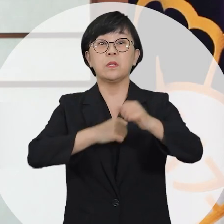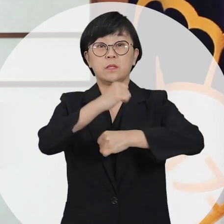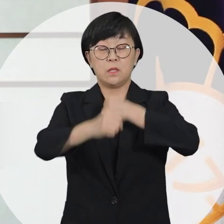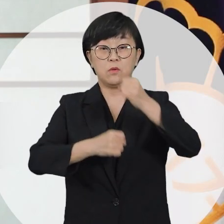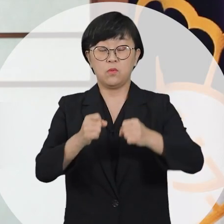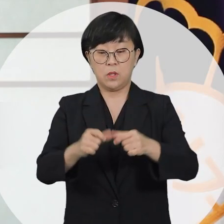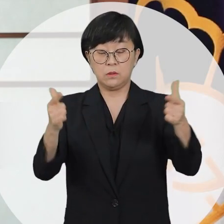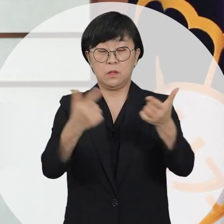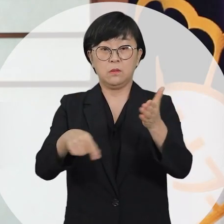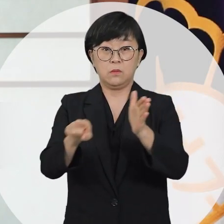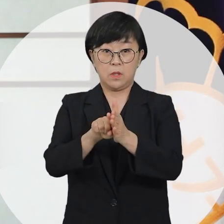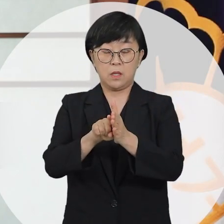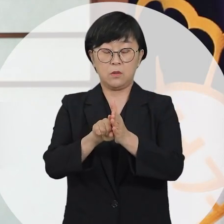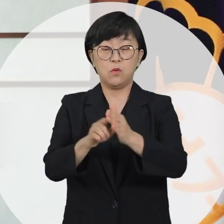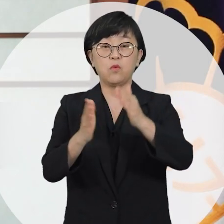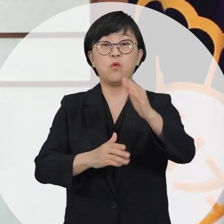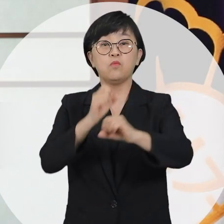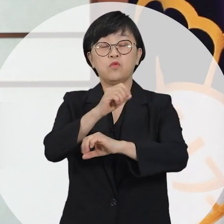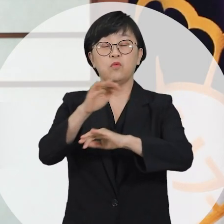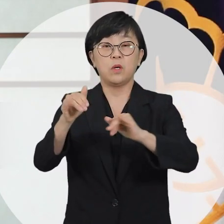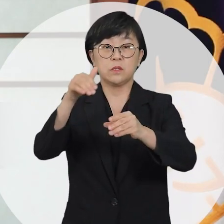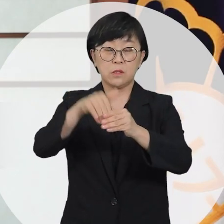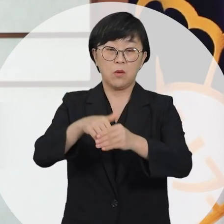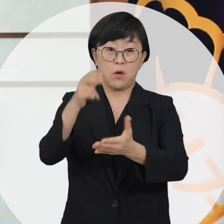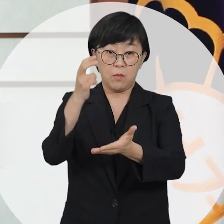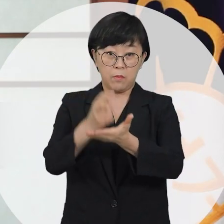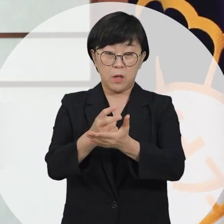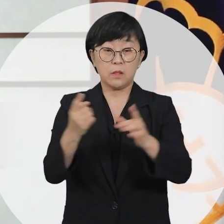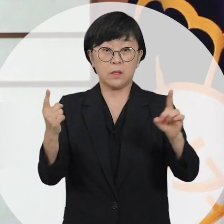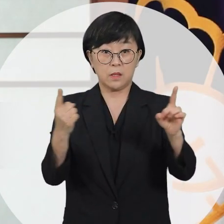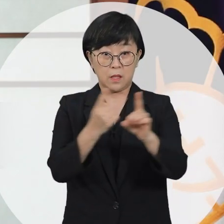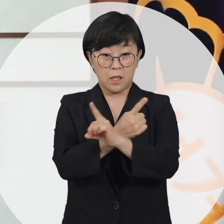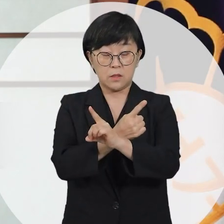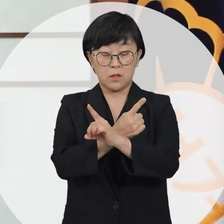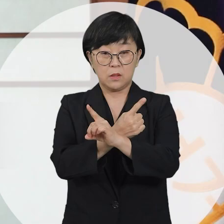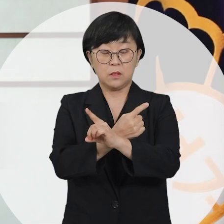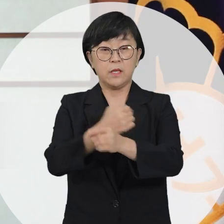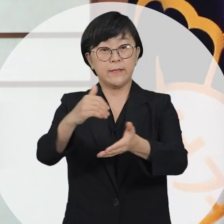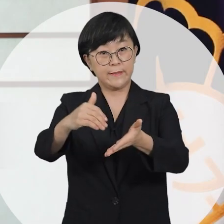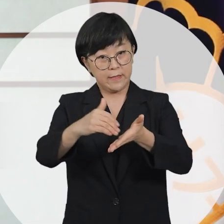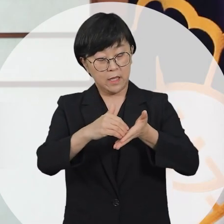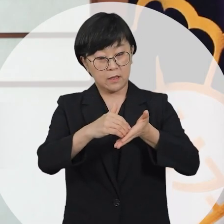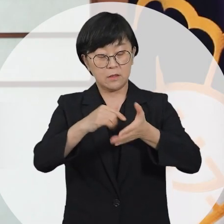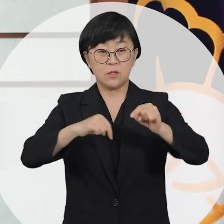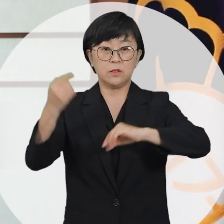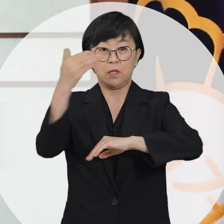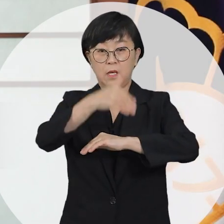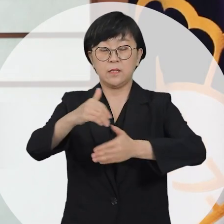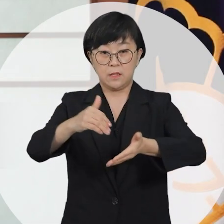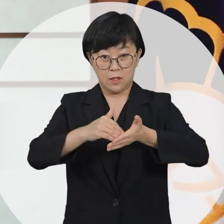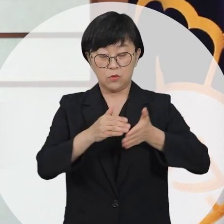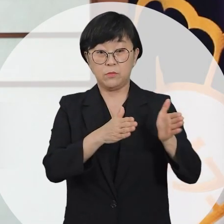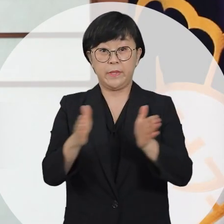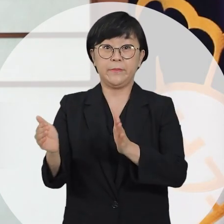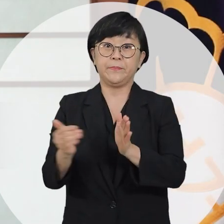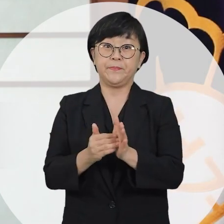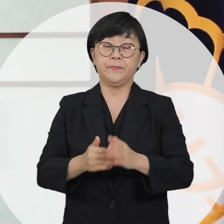확대를 위한 공직선거법 개정 의견을 포함한 여러 정책적인 제안도 마련하였습니다.